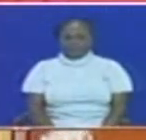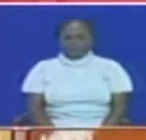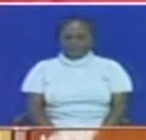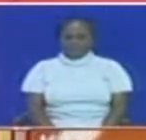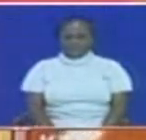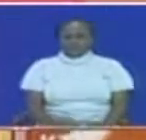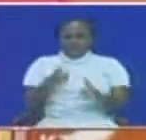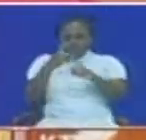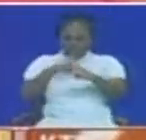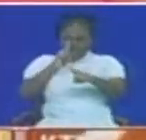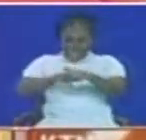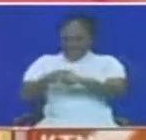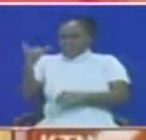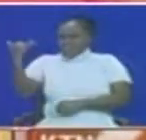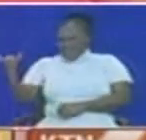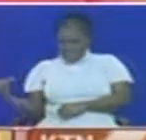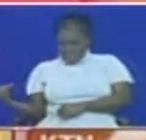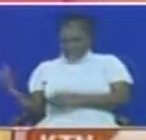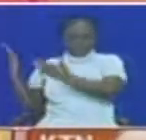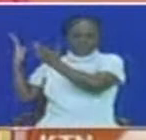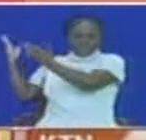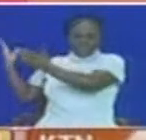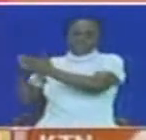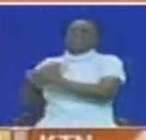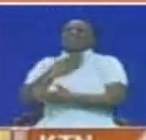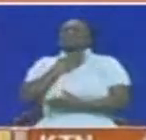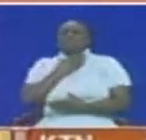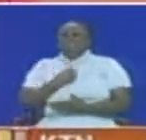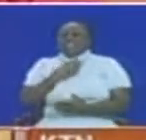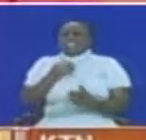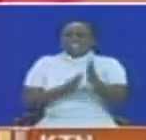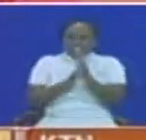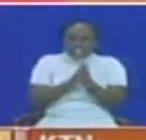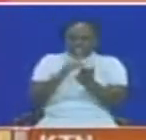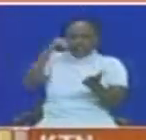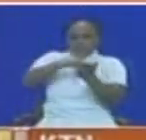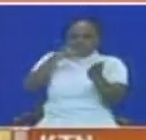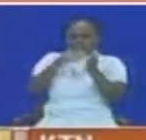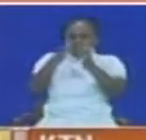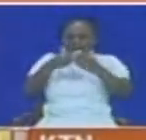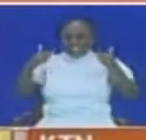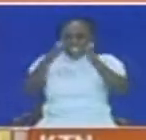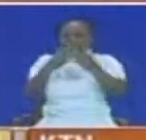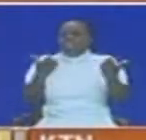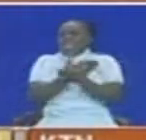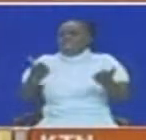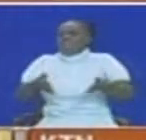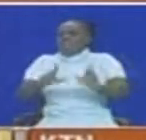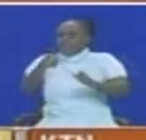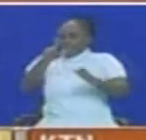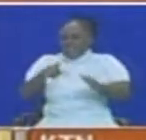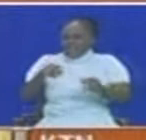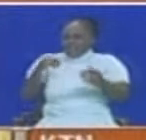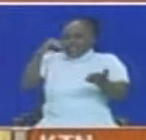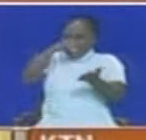Tangu akiwa na umri mdogo, Abdul Ghani Adan alitamani sana kuhusishwa na timu ya Arsenal kwa vyovyote vile, na ndiposa akajihusisha